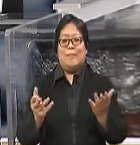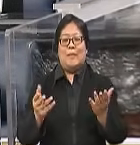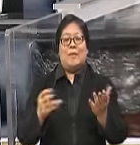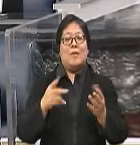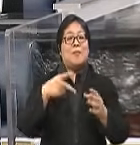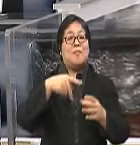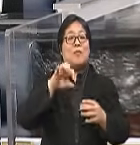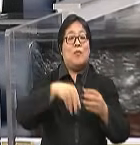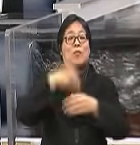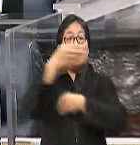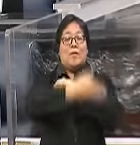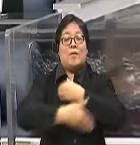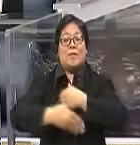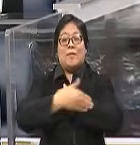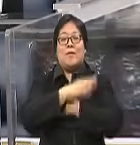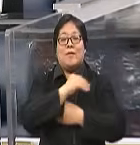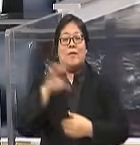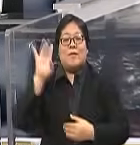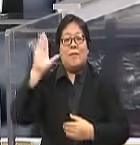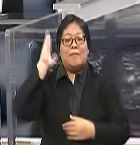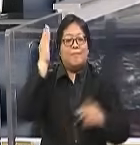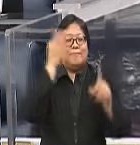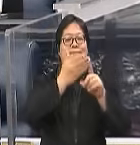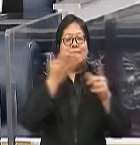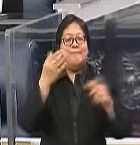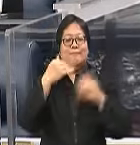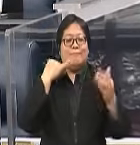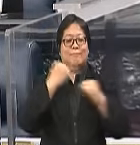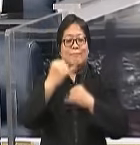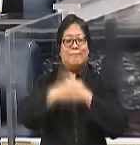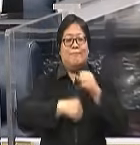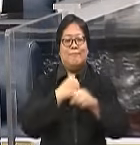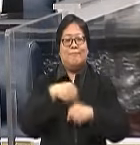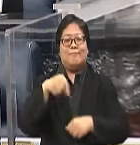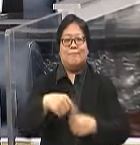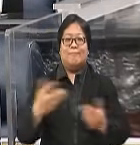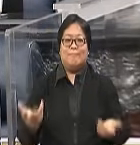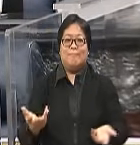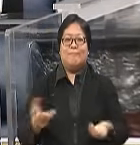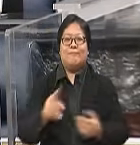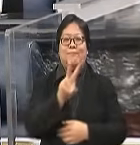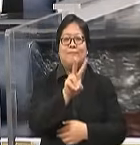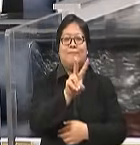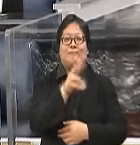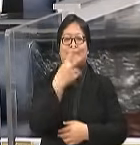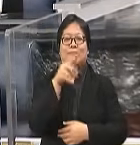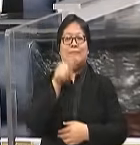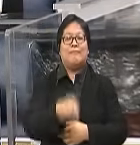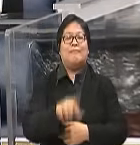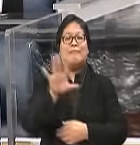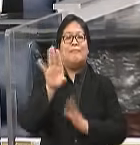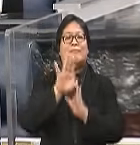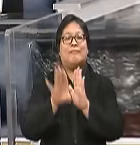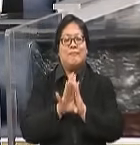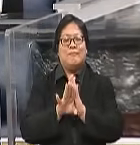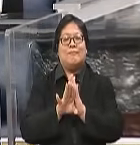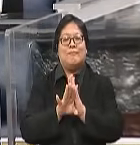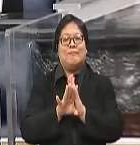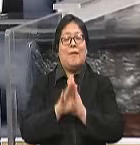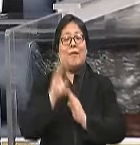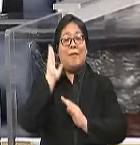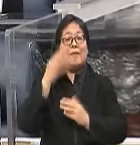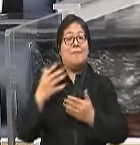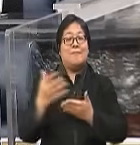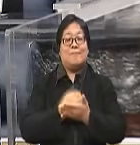perabot keluar negara dan Insyaallah kita tagged untuk sampai ujung tahun ini sebanyak 2012 05 biliar nyaman akhirnya